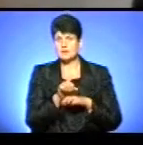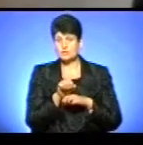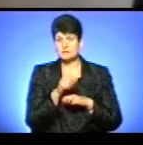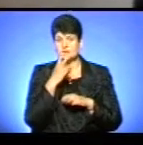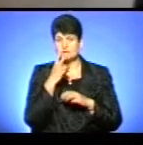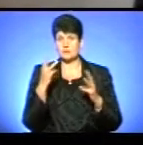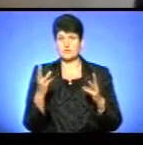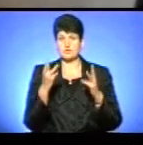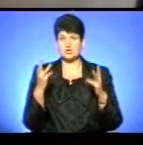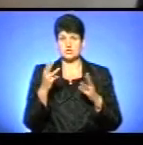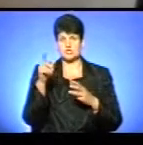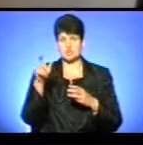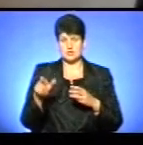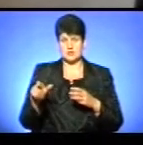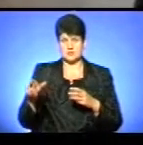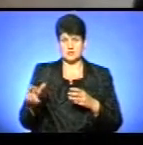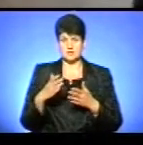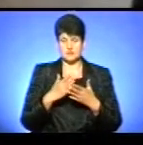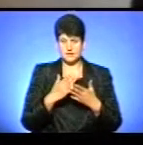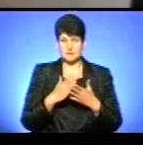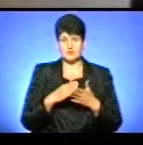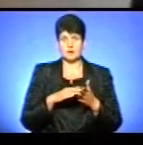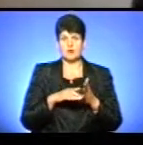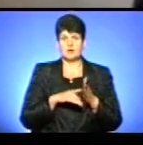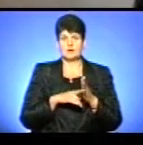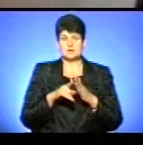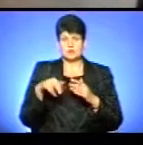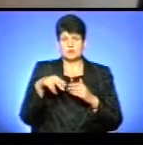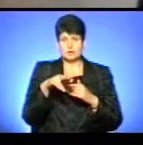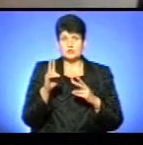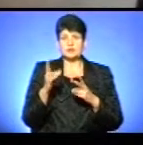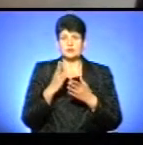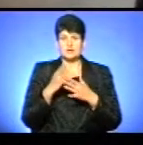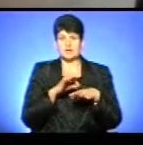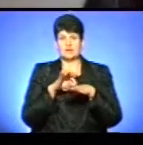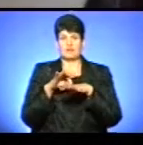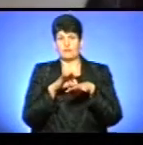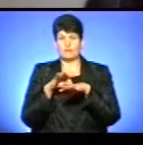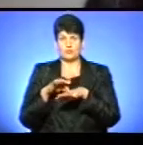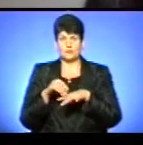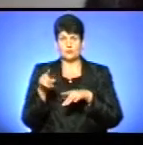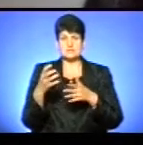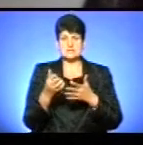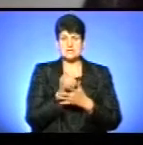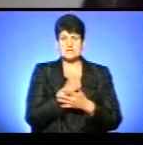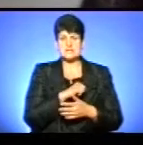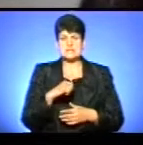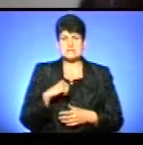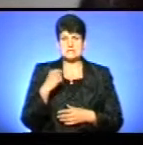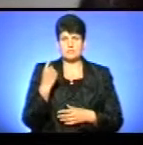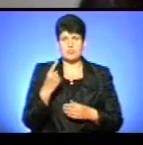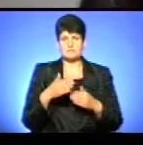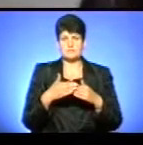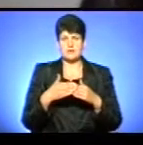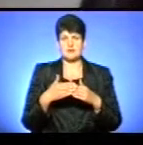там вже пожарні отут, і вони вже почали ходити ніби тут по квартирам, хто є, і вже нас так виводити почали. Його знайшли самого вже під дверима,